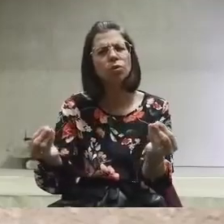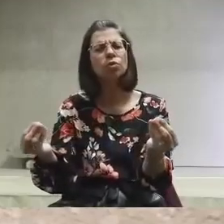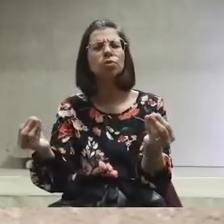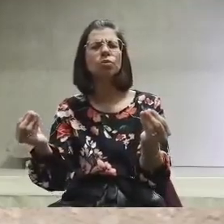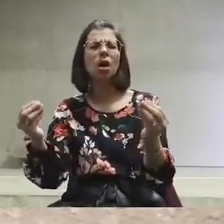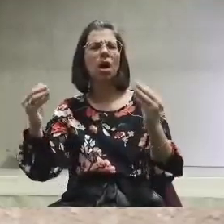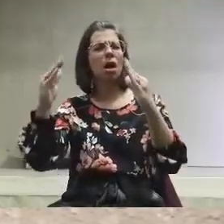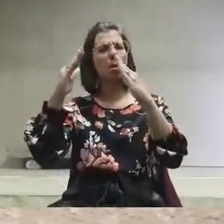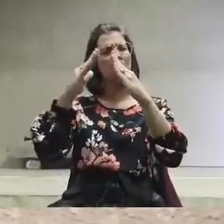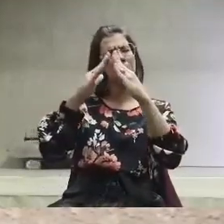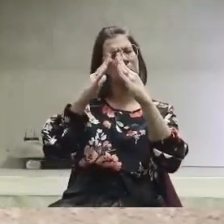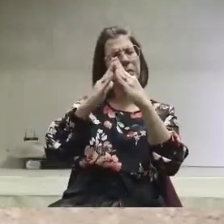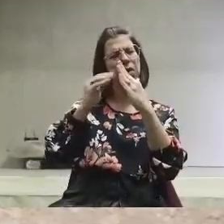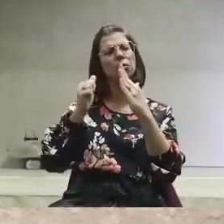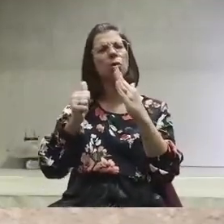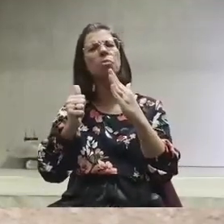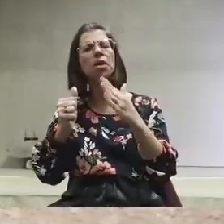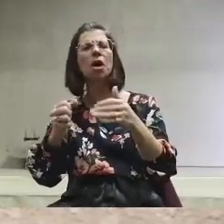sous l'accusation.